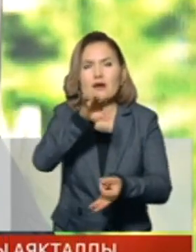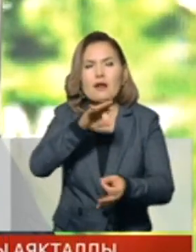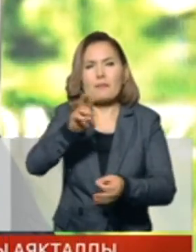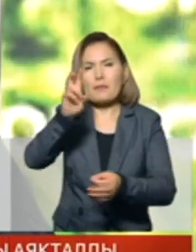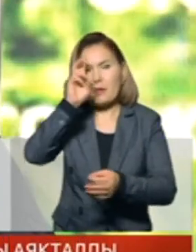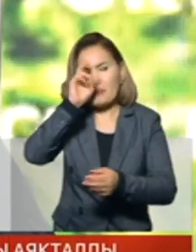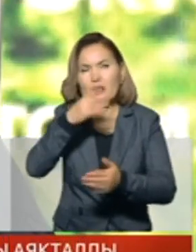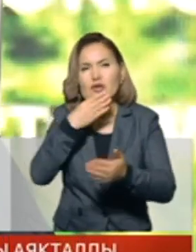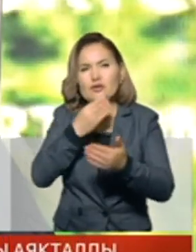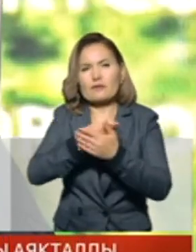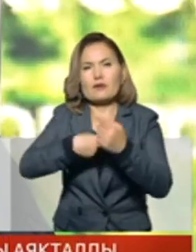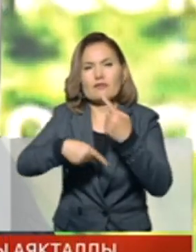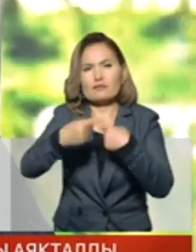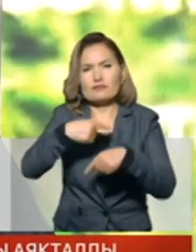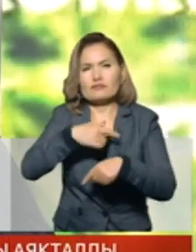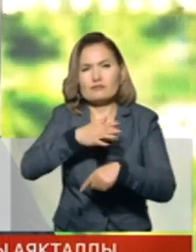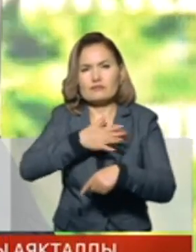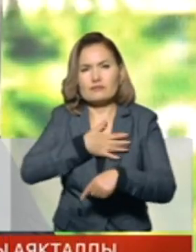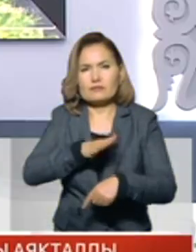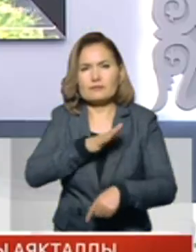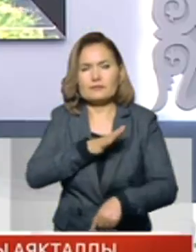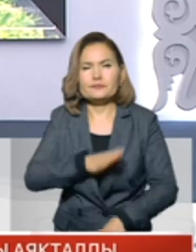мемлекеттік меншікке қабылданды.